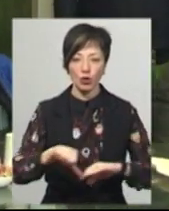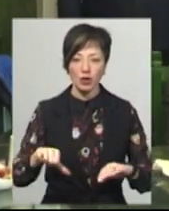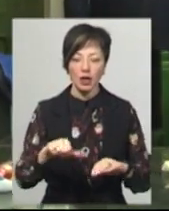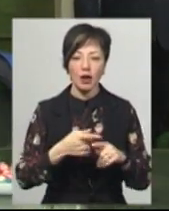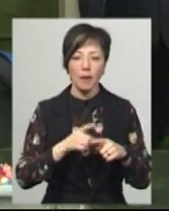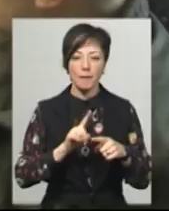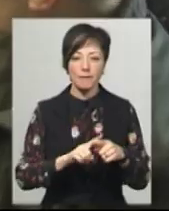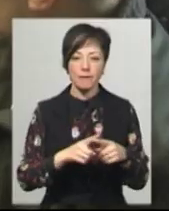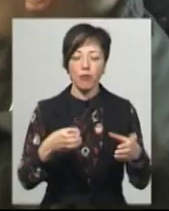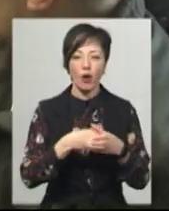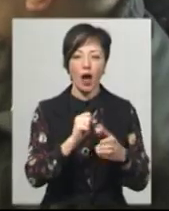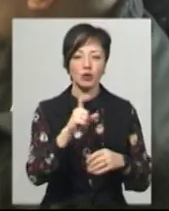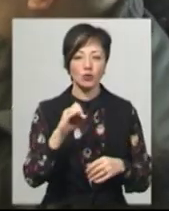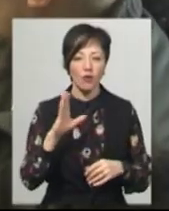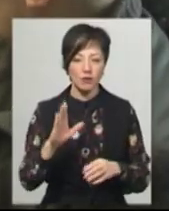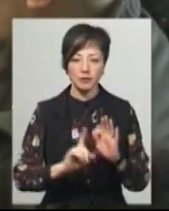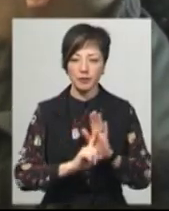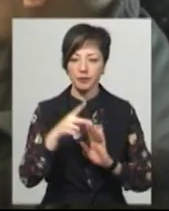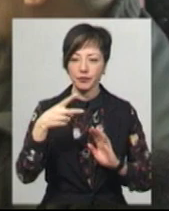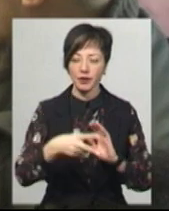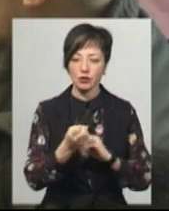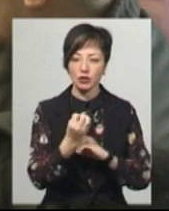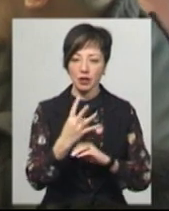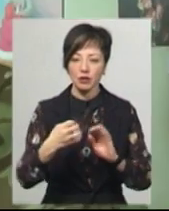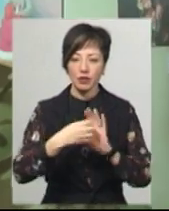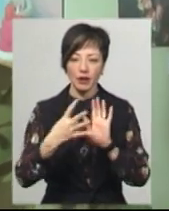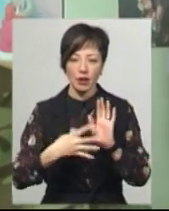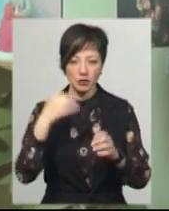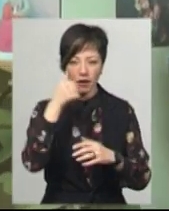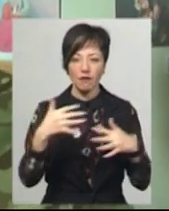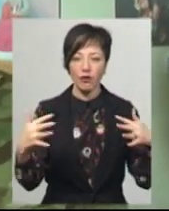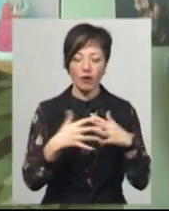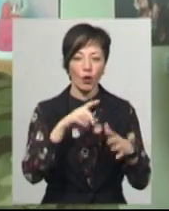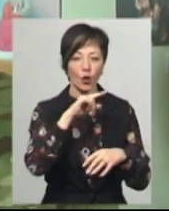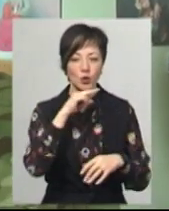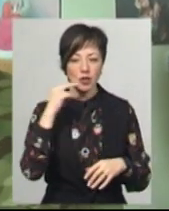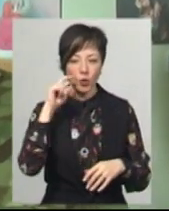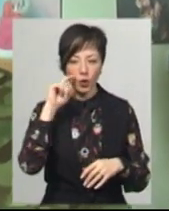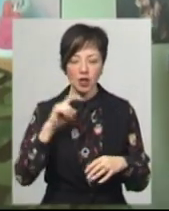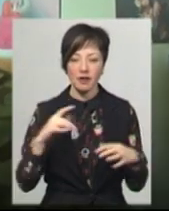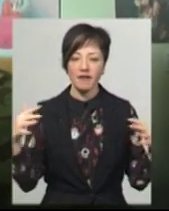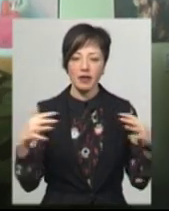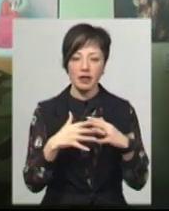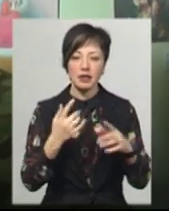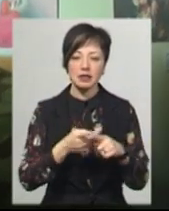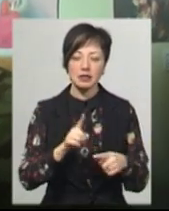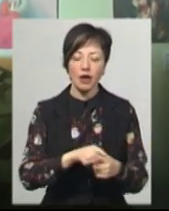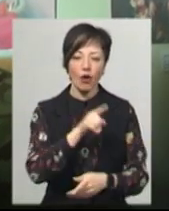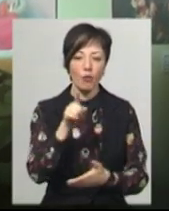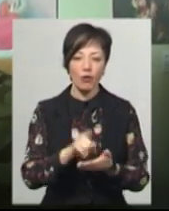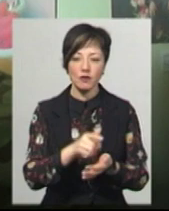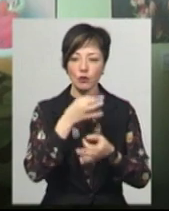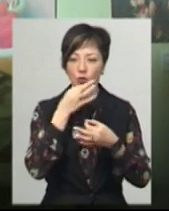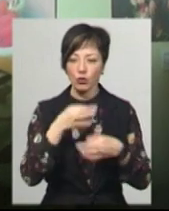Азову Олексій Янін з 2014 по 2019 рік воював в російсько-українській війні. Це обов'язок